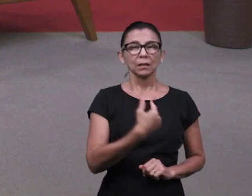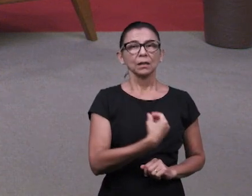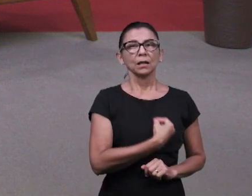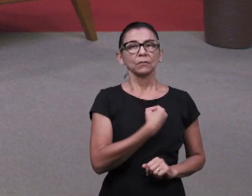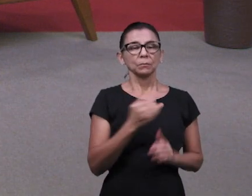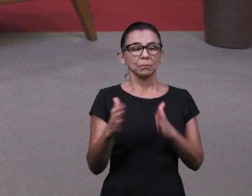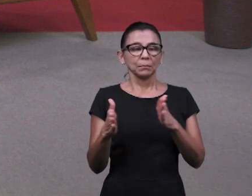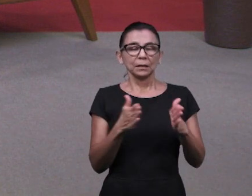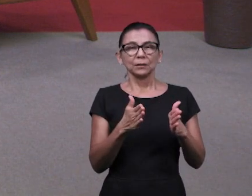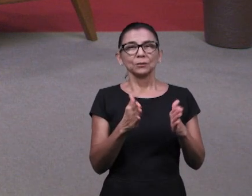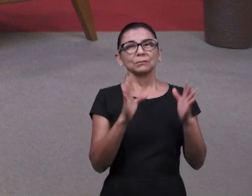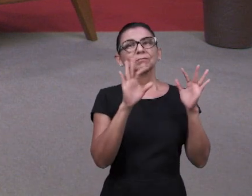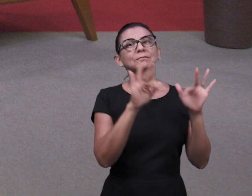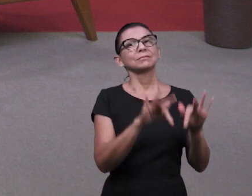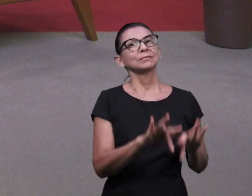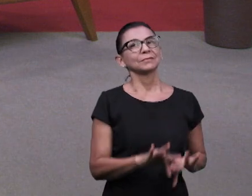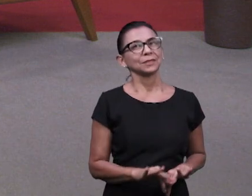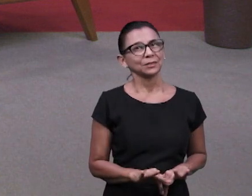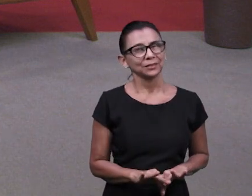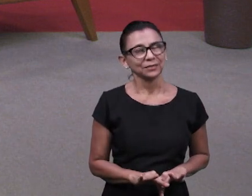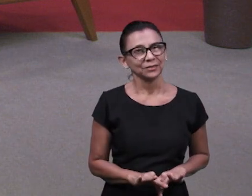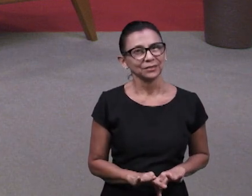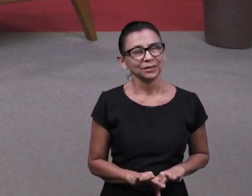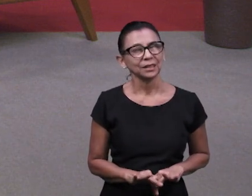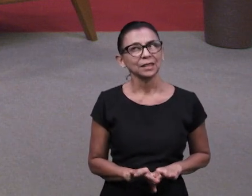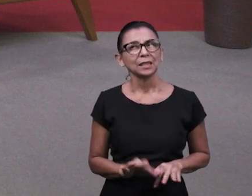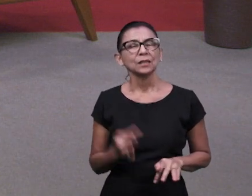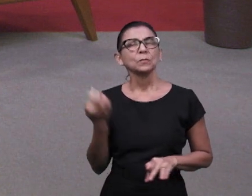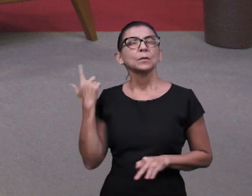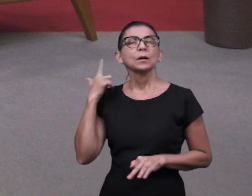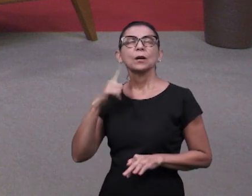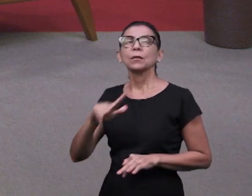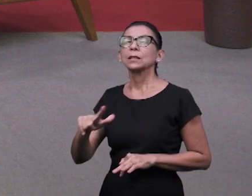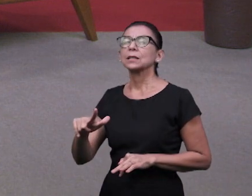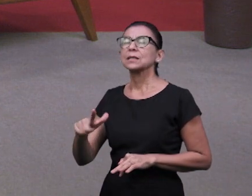sans aucun doute, aura une fin pour avoir la bénédiction